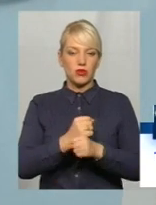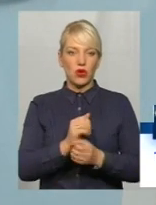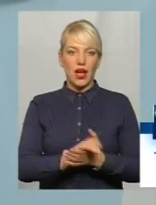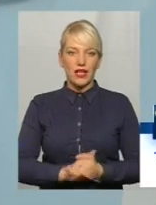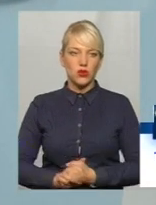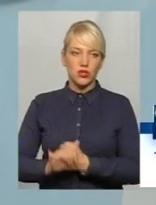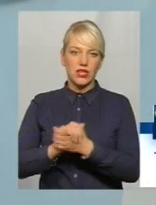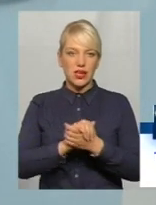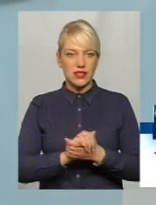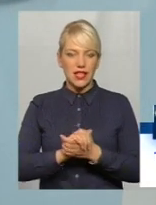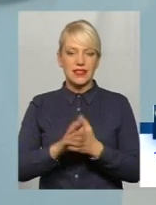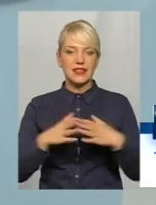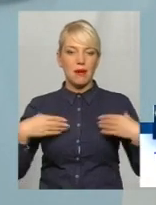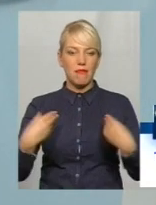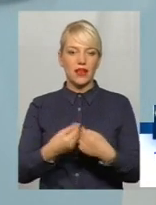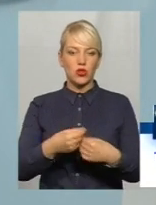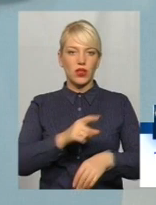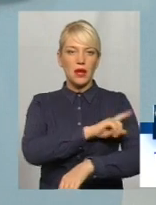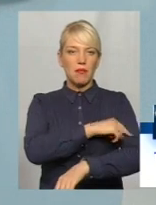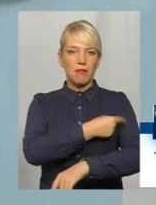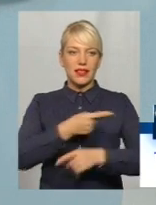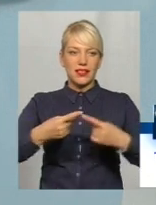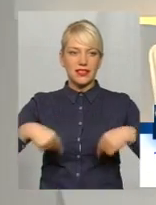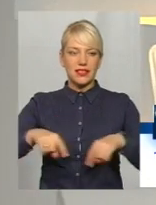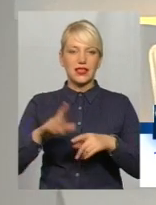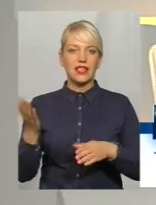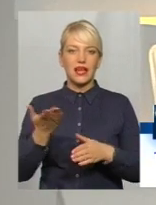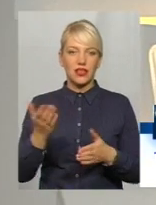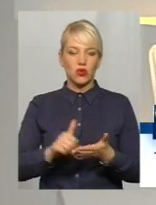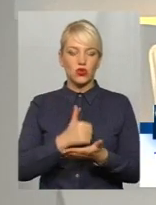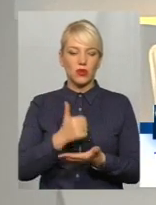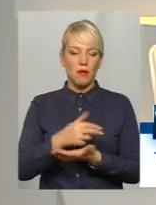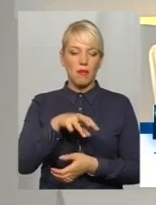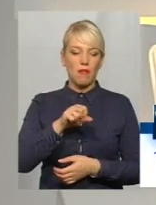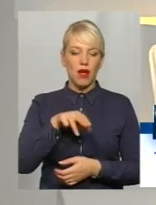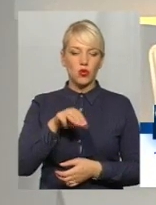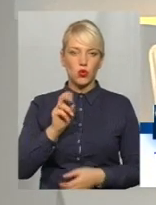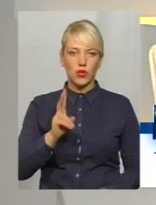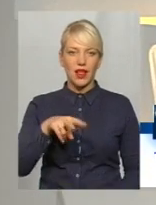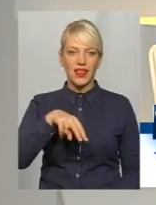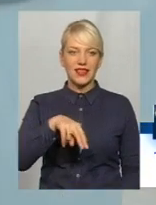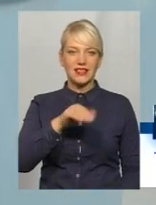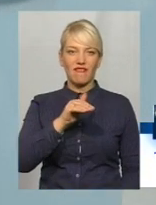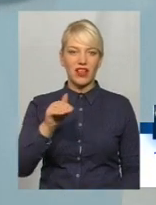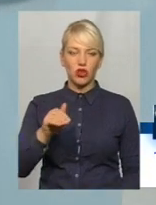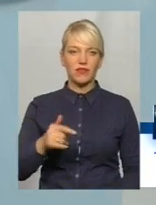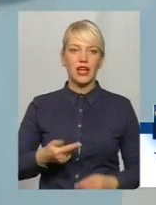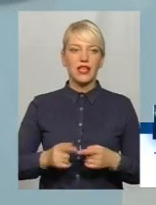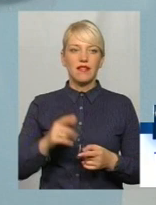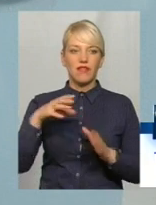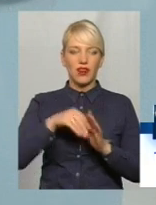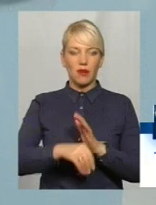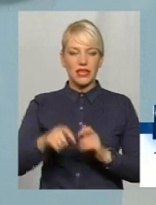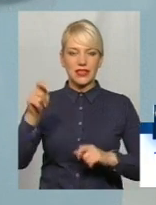Асоціація сімейної медицини, яку очолює професор Матюха Лариса Федорівна. Маю сказати, що в рамках